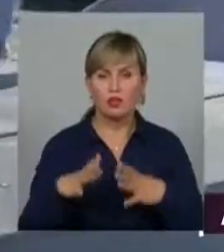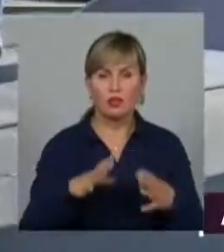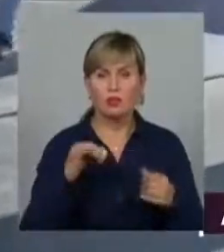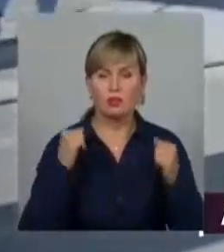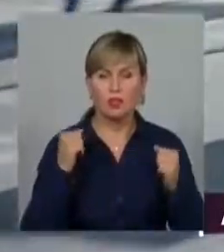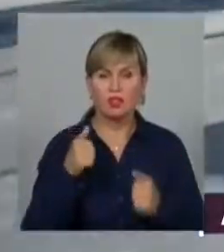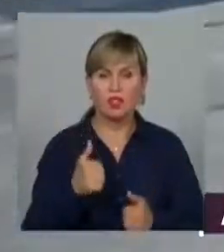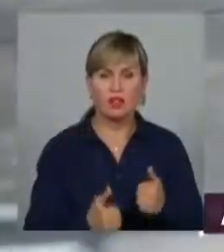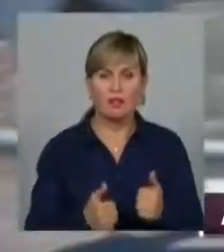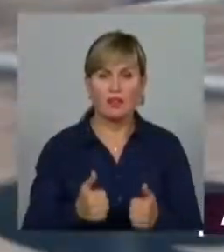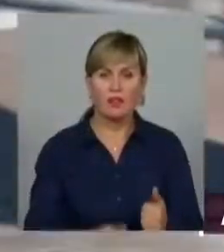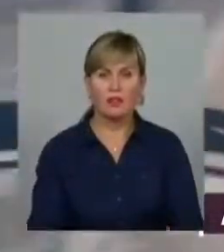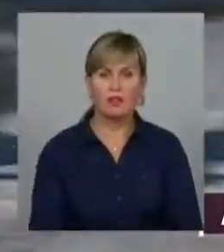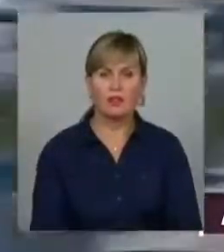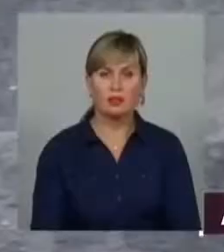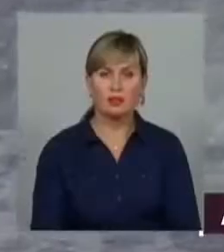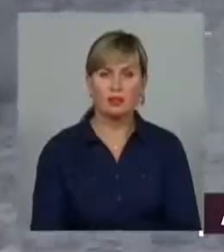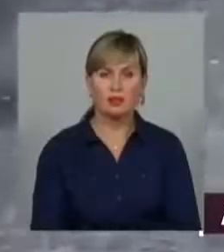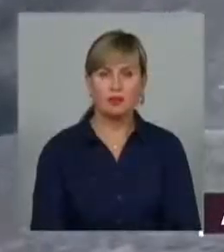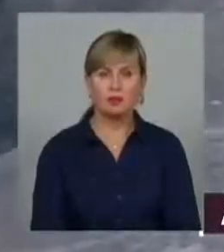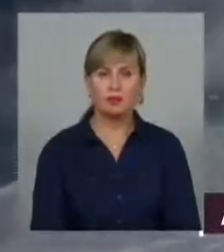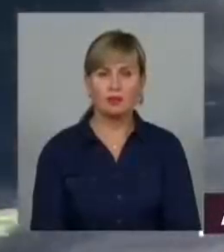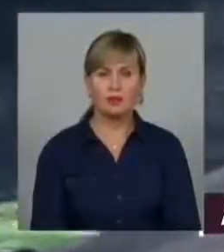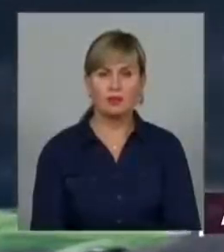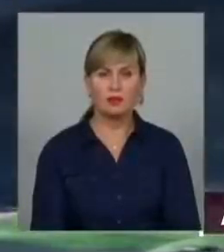соревнований айдана ну раз загнали mcknight поток телеканал алмата